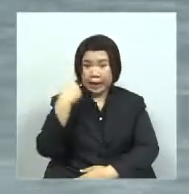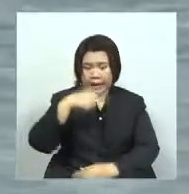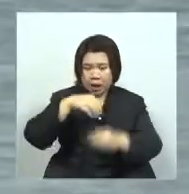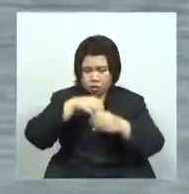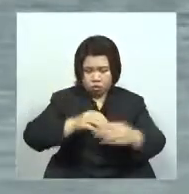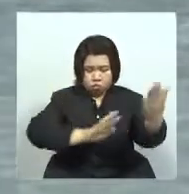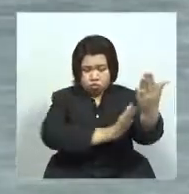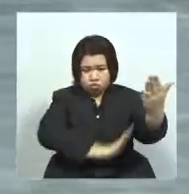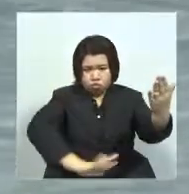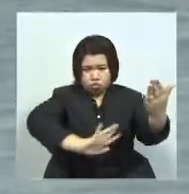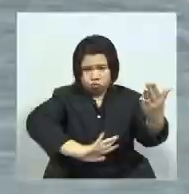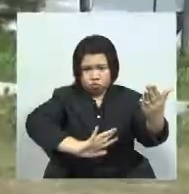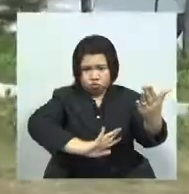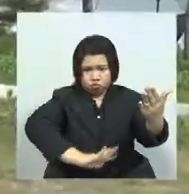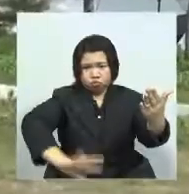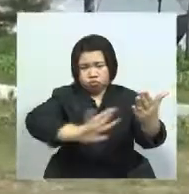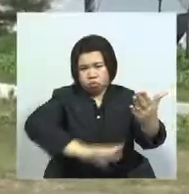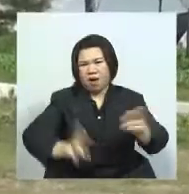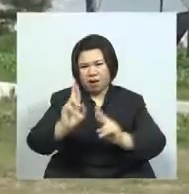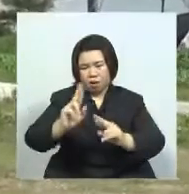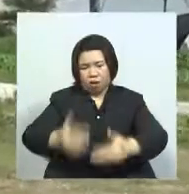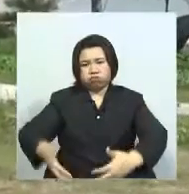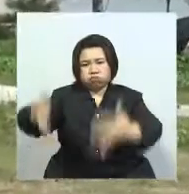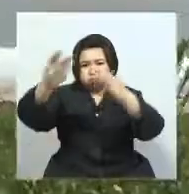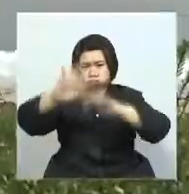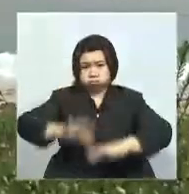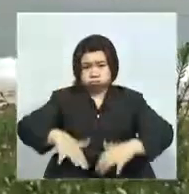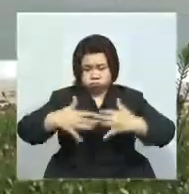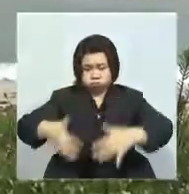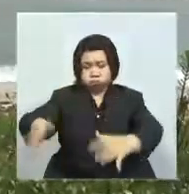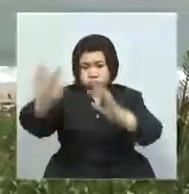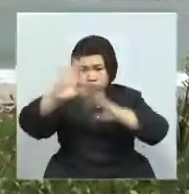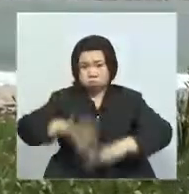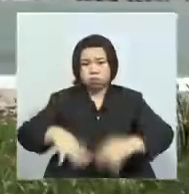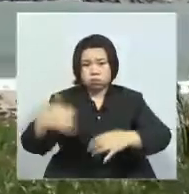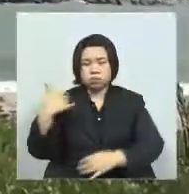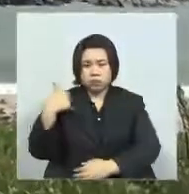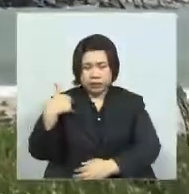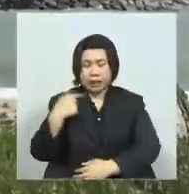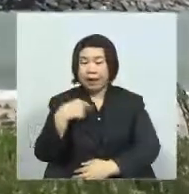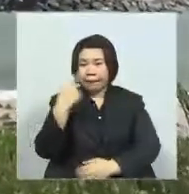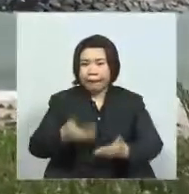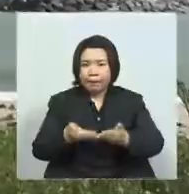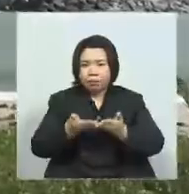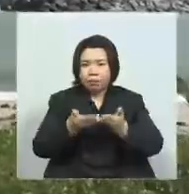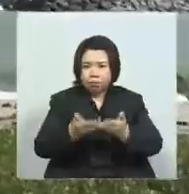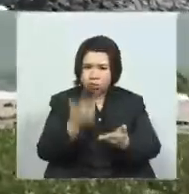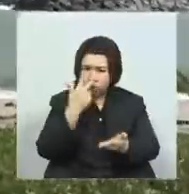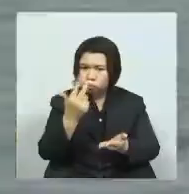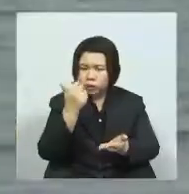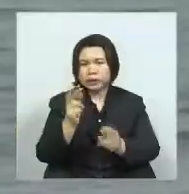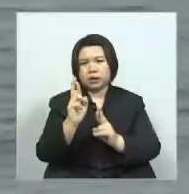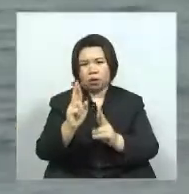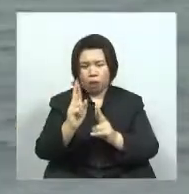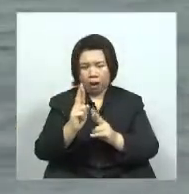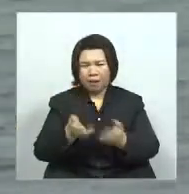takingวังอัตรรายจากเคื่นลมแ oh.์วห้าฝั่งเลยขวามระม